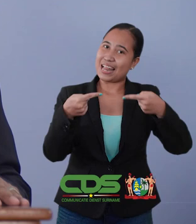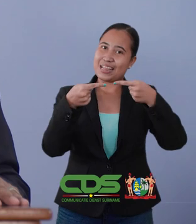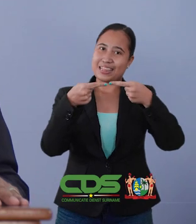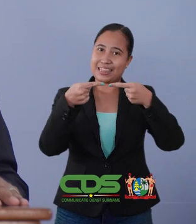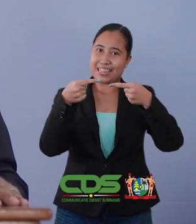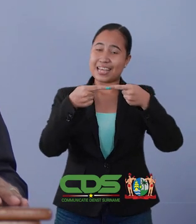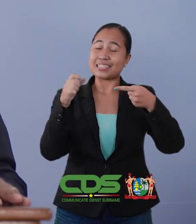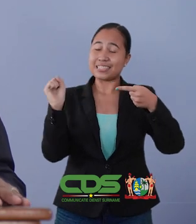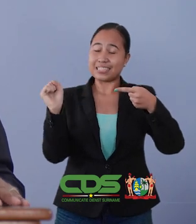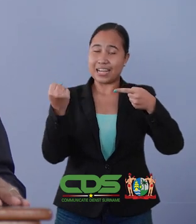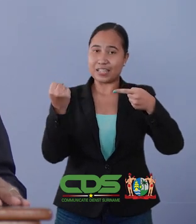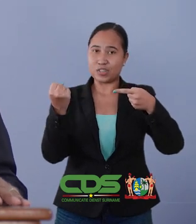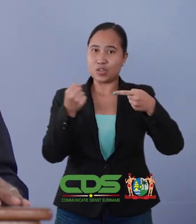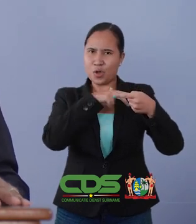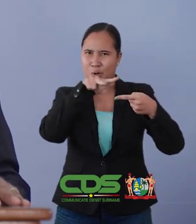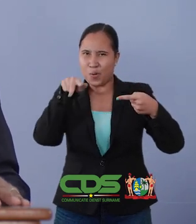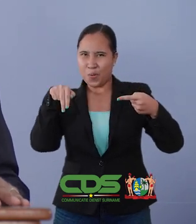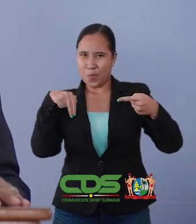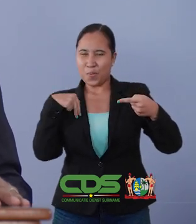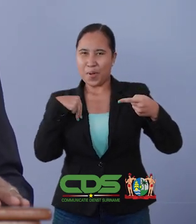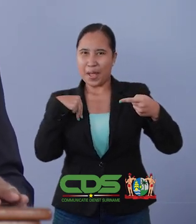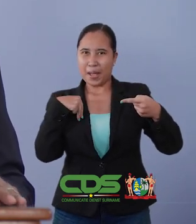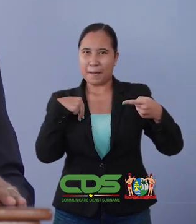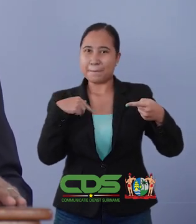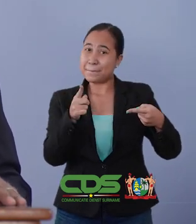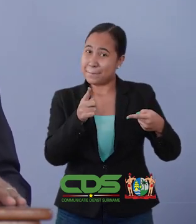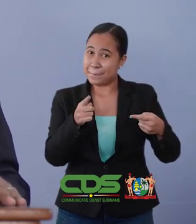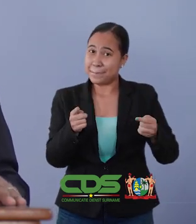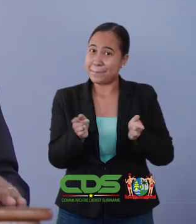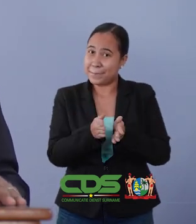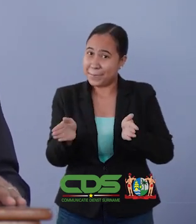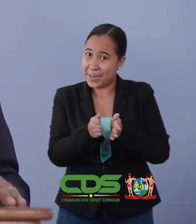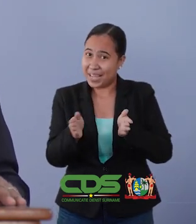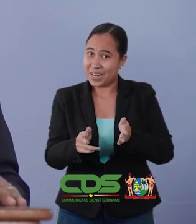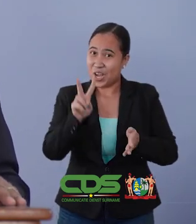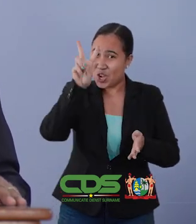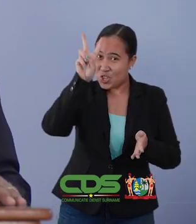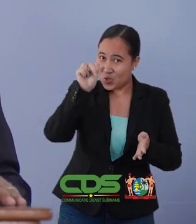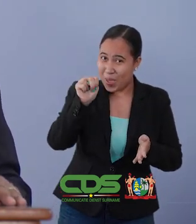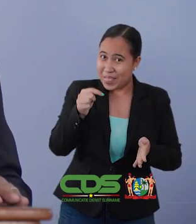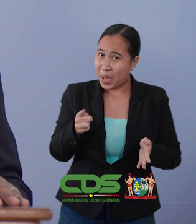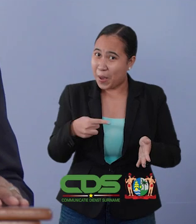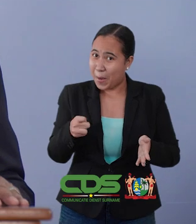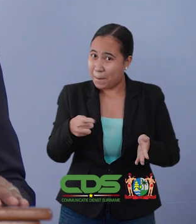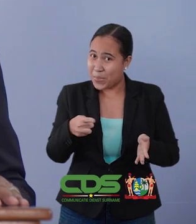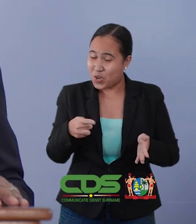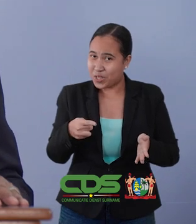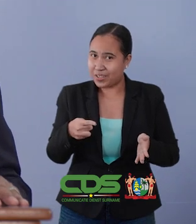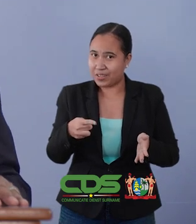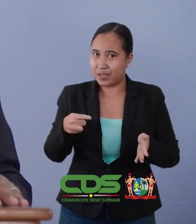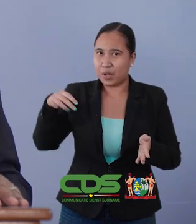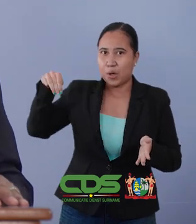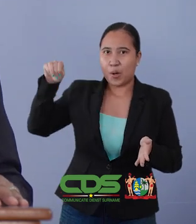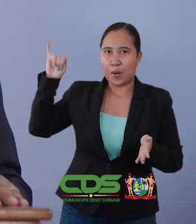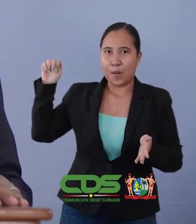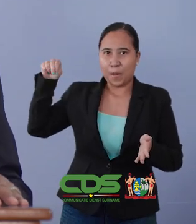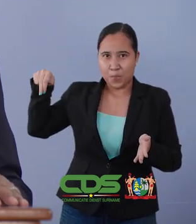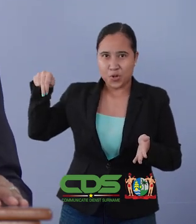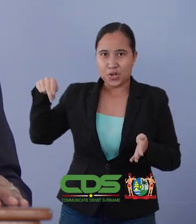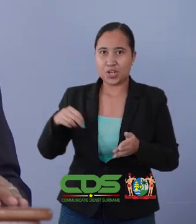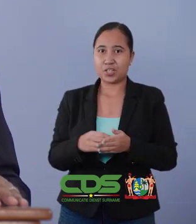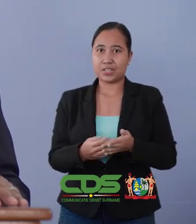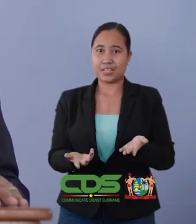operationeel zijn. Hierdoor kunnen we binnen 20 minuten, binnen 20 minuten